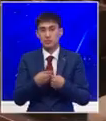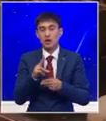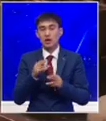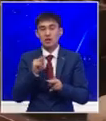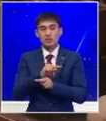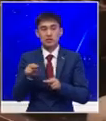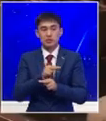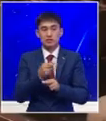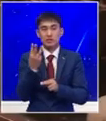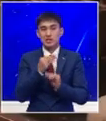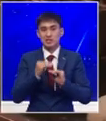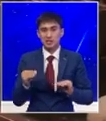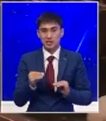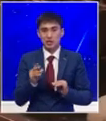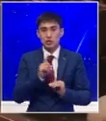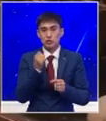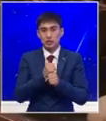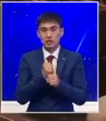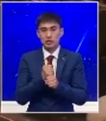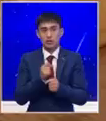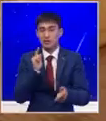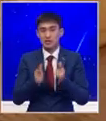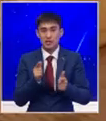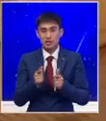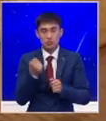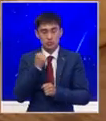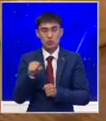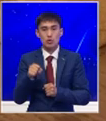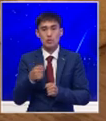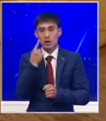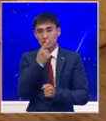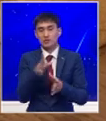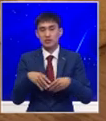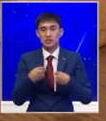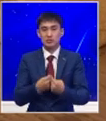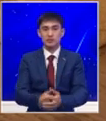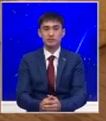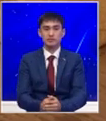она воспитывает 3 детей, что делает ее настоящим героем в глазах своей семьи.